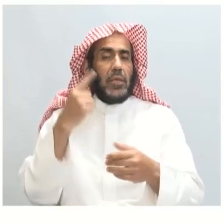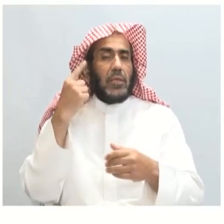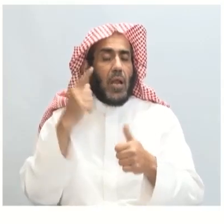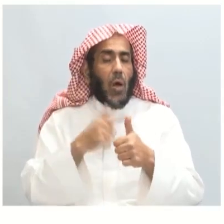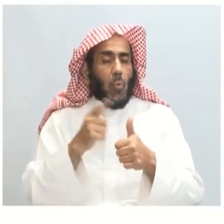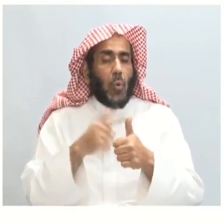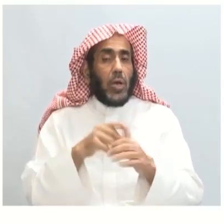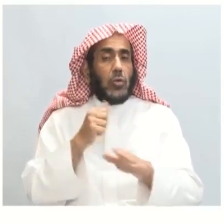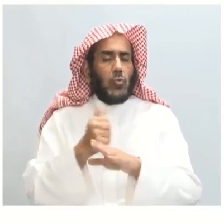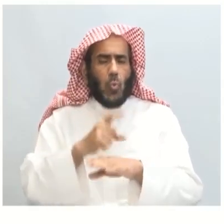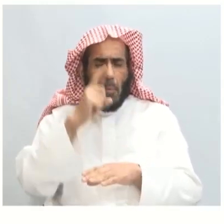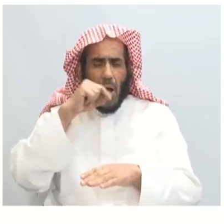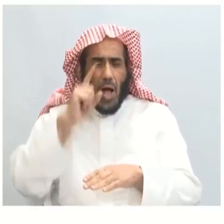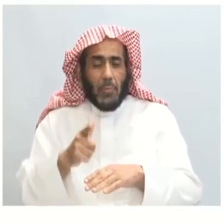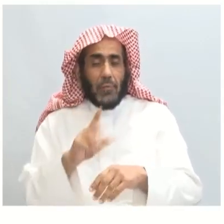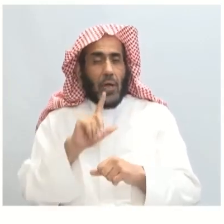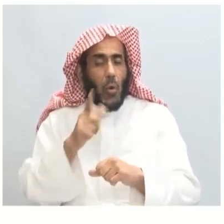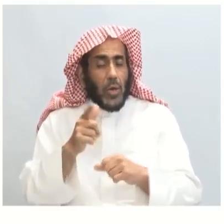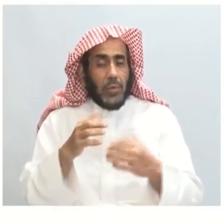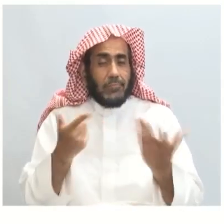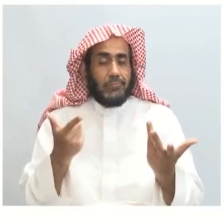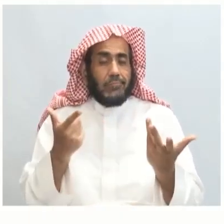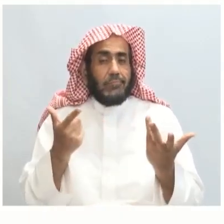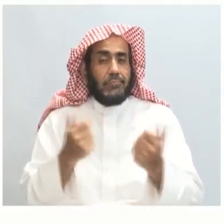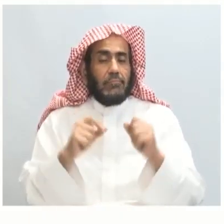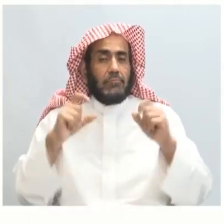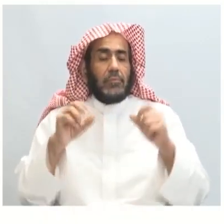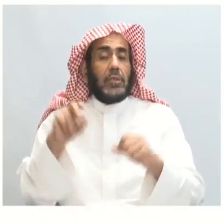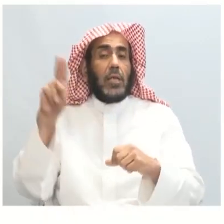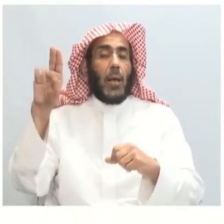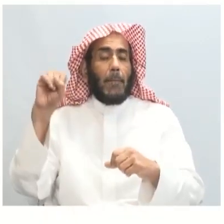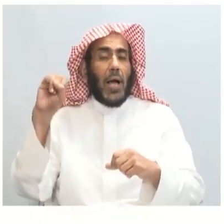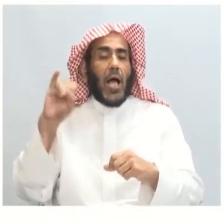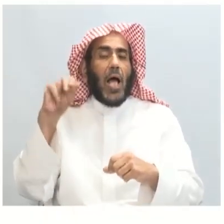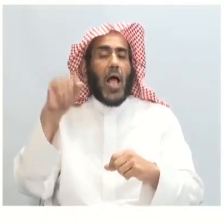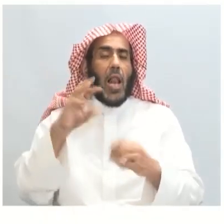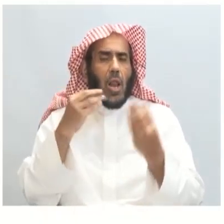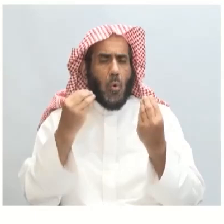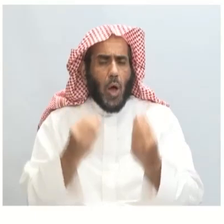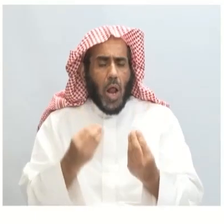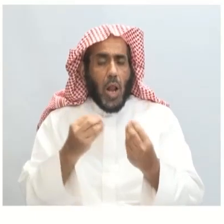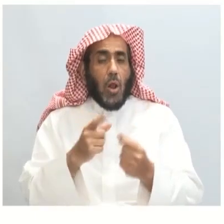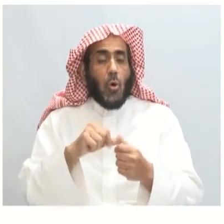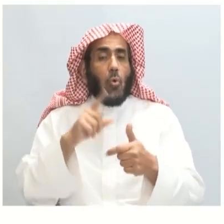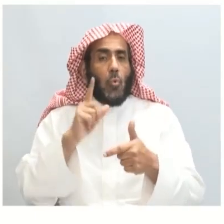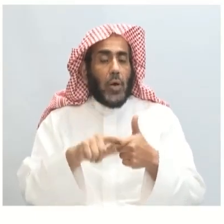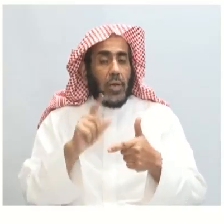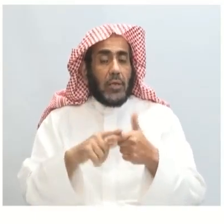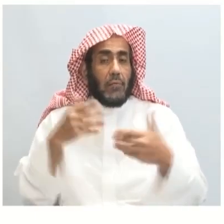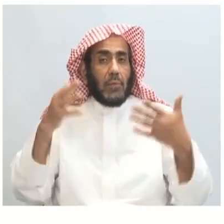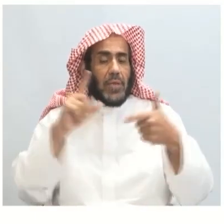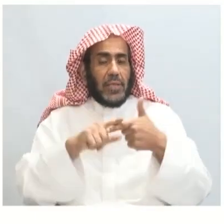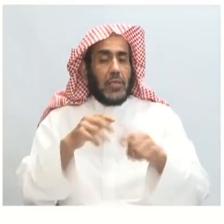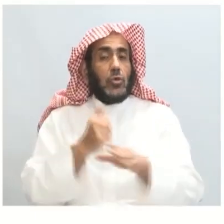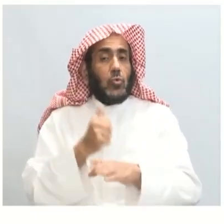اسلوب امر في قوله احسنتم تمه هل ورد في البيت الثاني